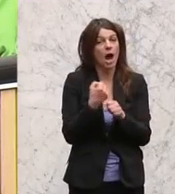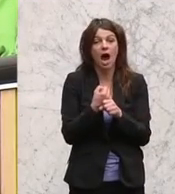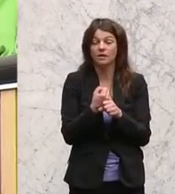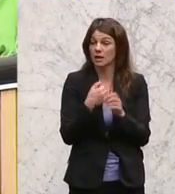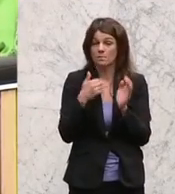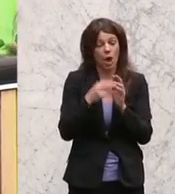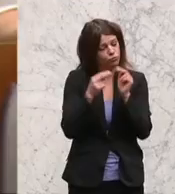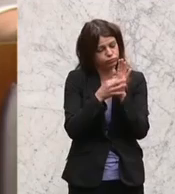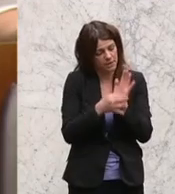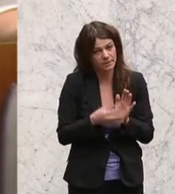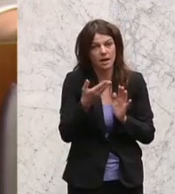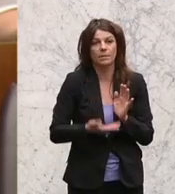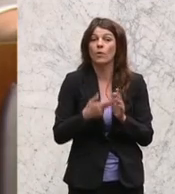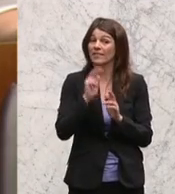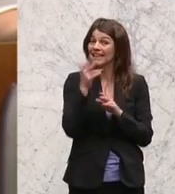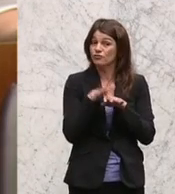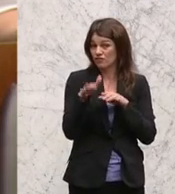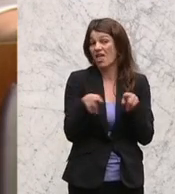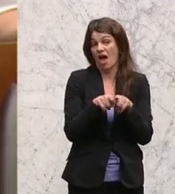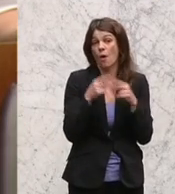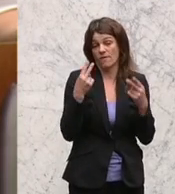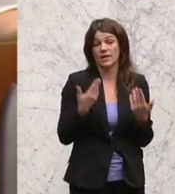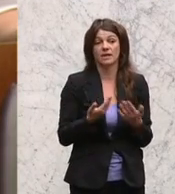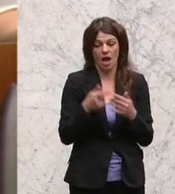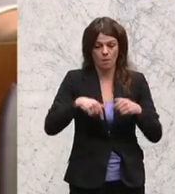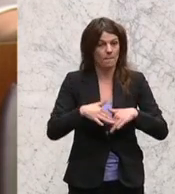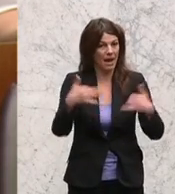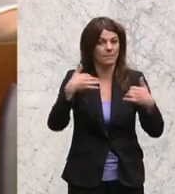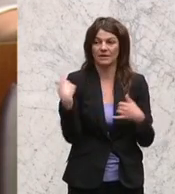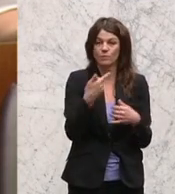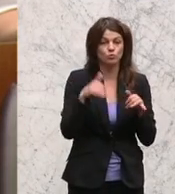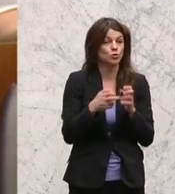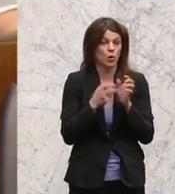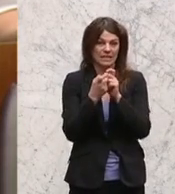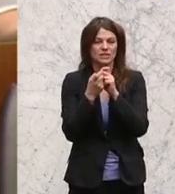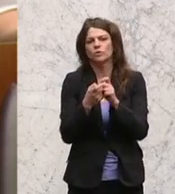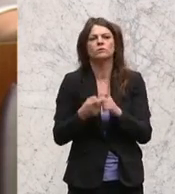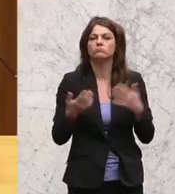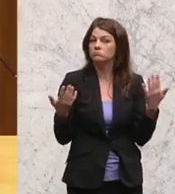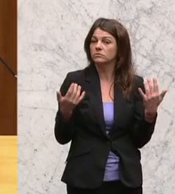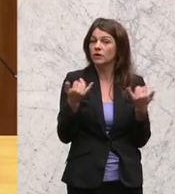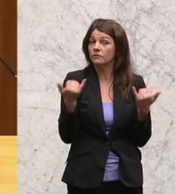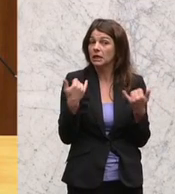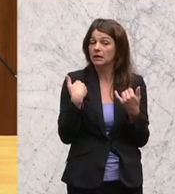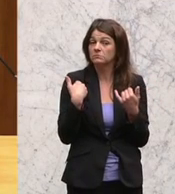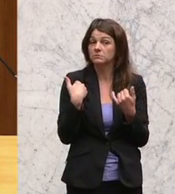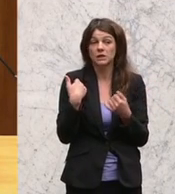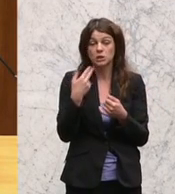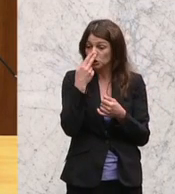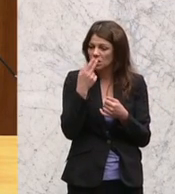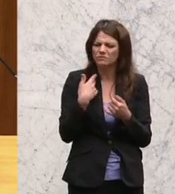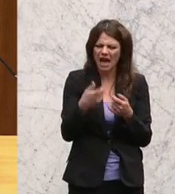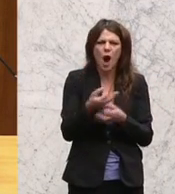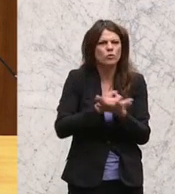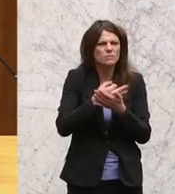alle Maßnahmen. Und ein dritter Schritt wird auch sein, und das wird auch hier im Parlament noch zu diskutieren sein, wie gehen wir mit dem Ausbildungspflichtgesetz